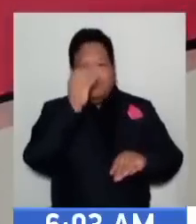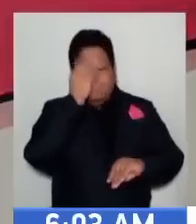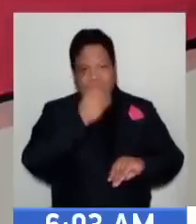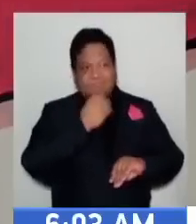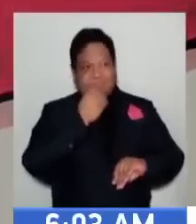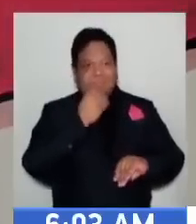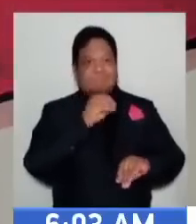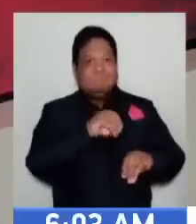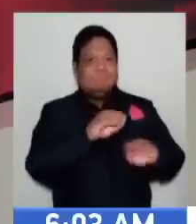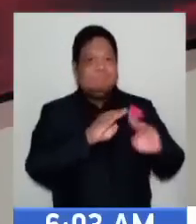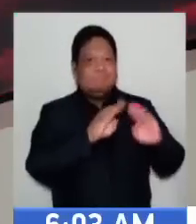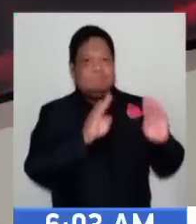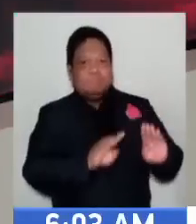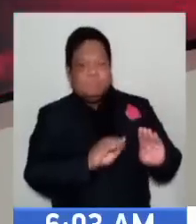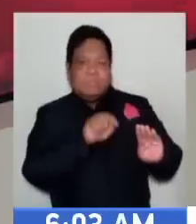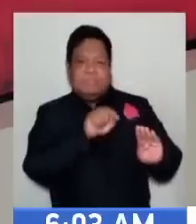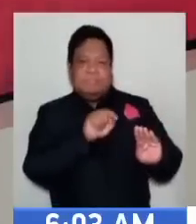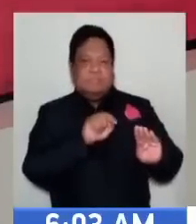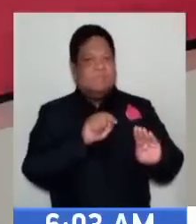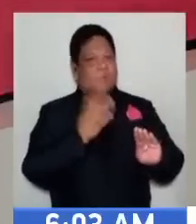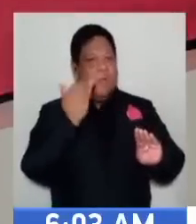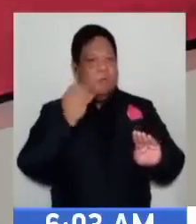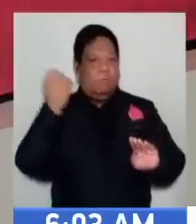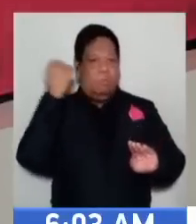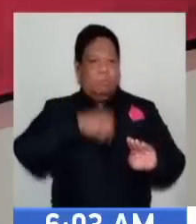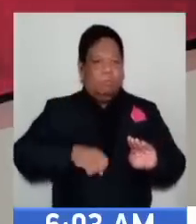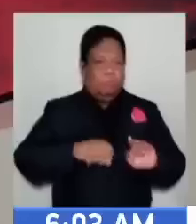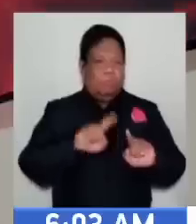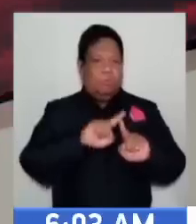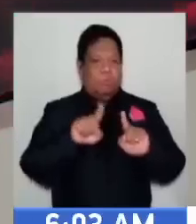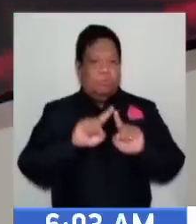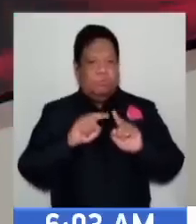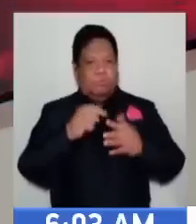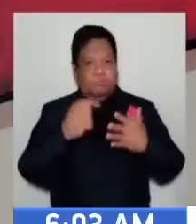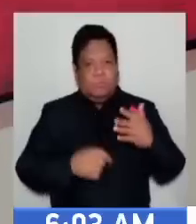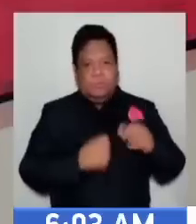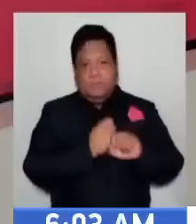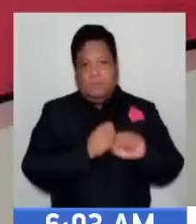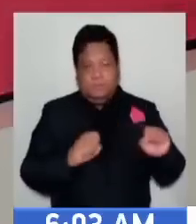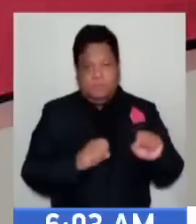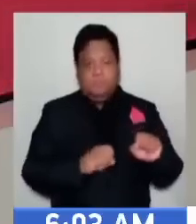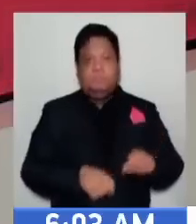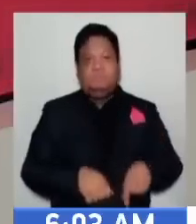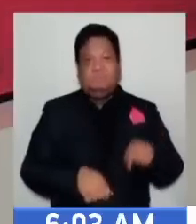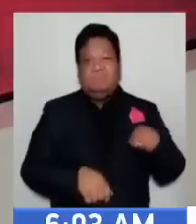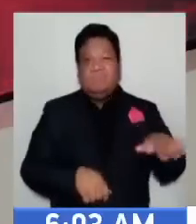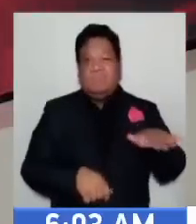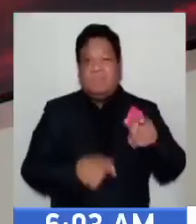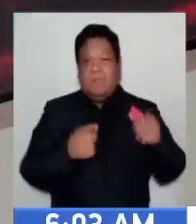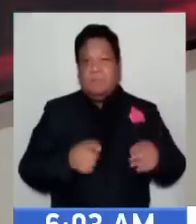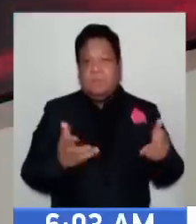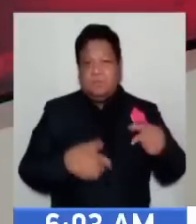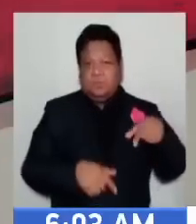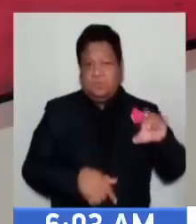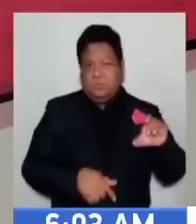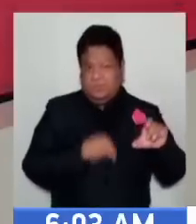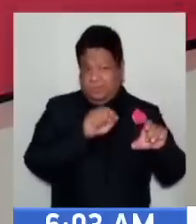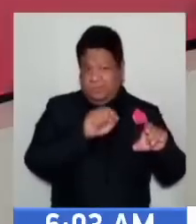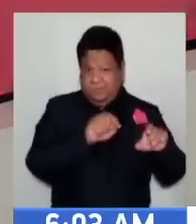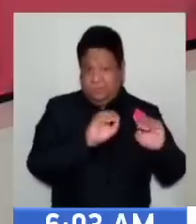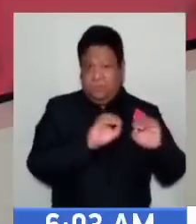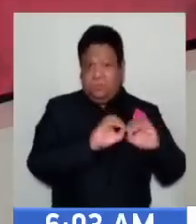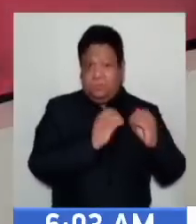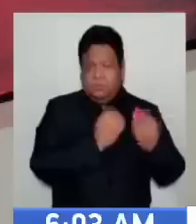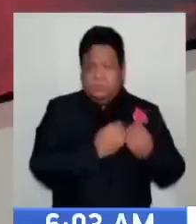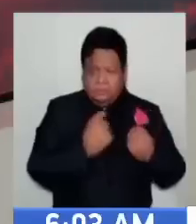standards. Hinaing naman ang ampunan, sana raw ay inabisuhan at binigyan muna sila ng pagkakataon para maitama ang mga mali.